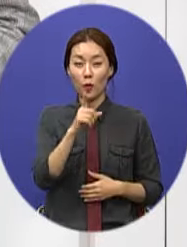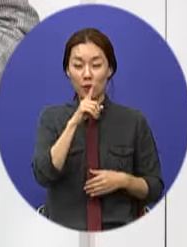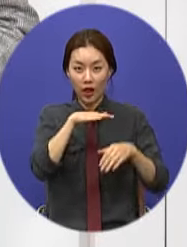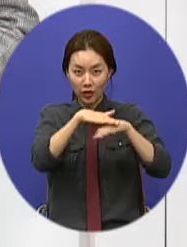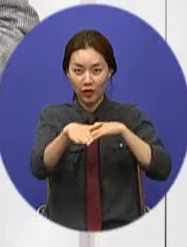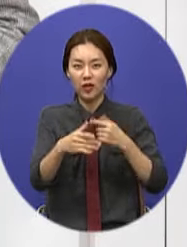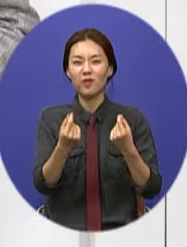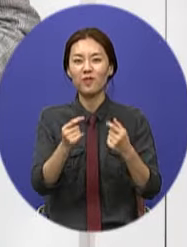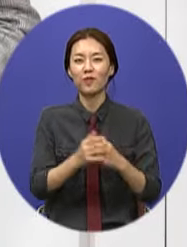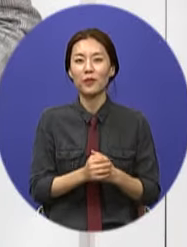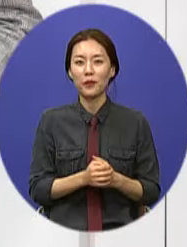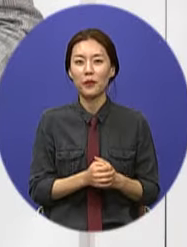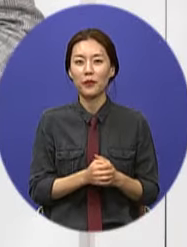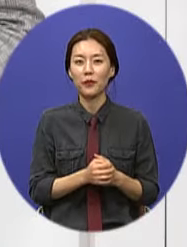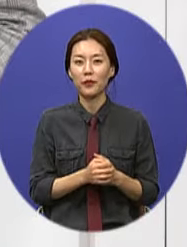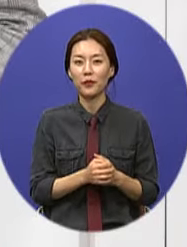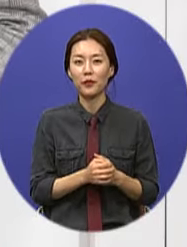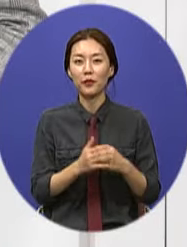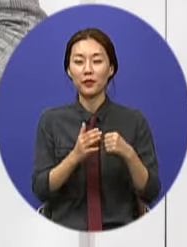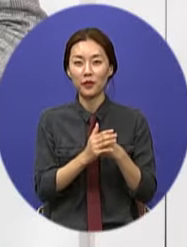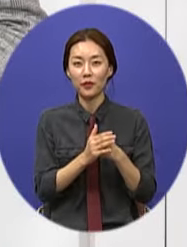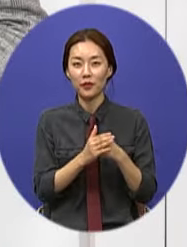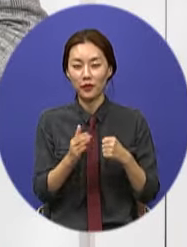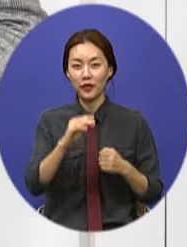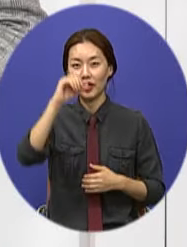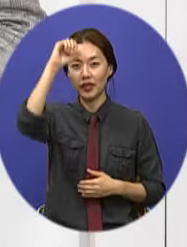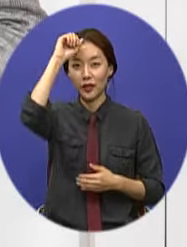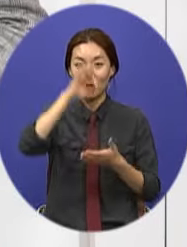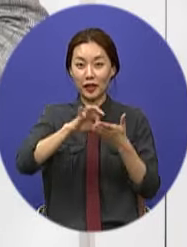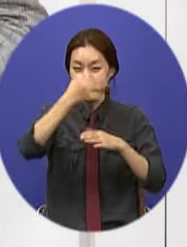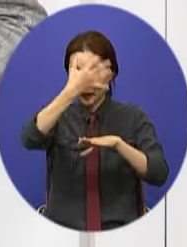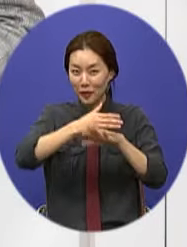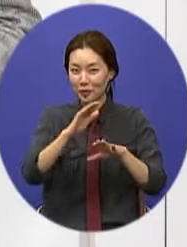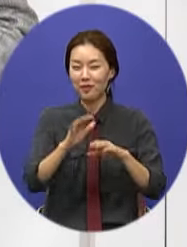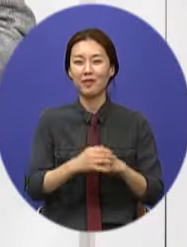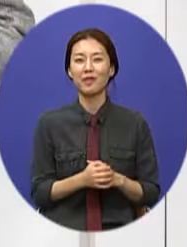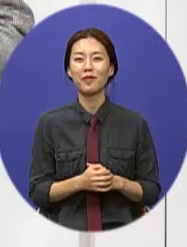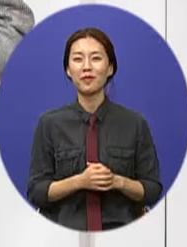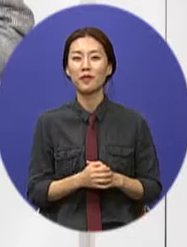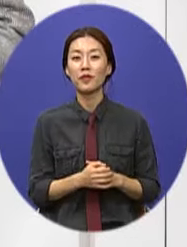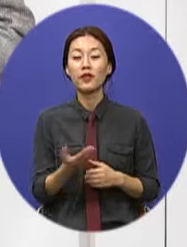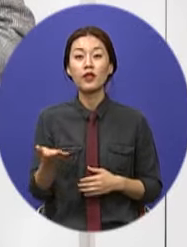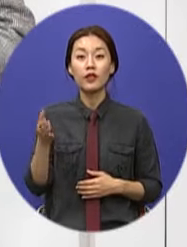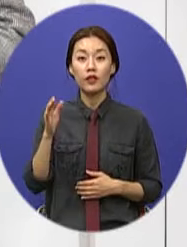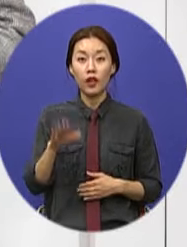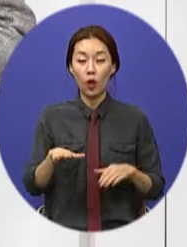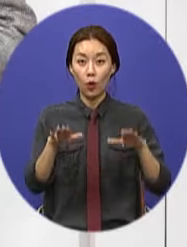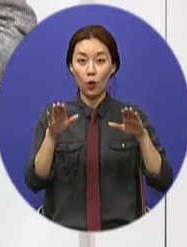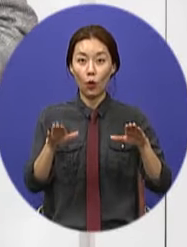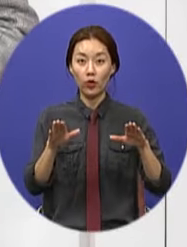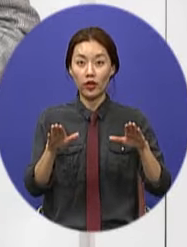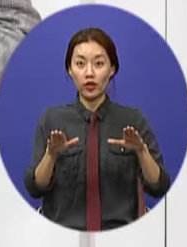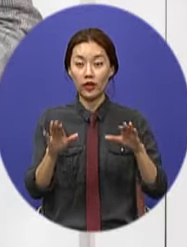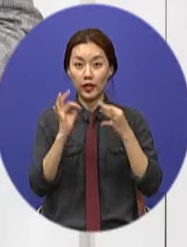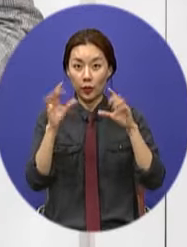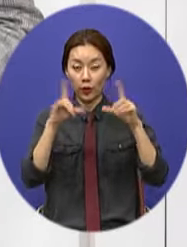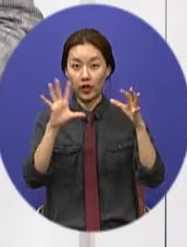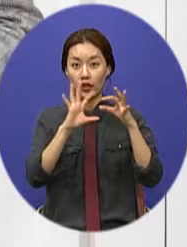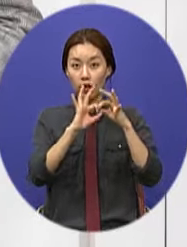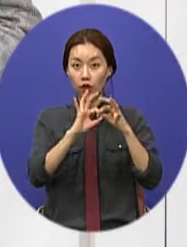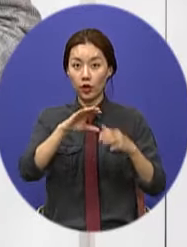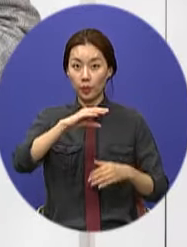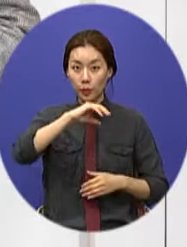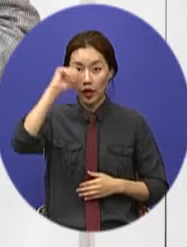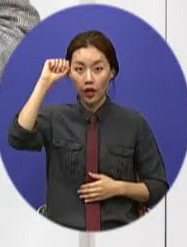그거예요. 네네네. 그래서 사투리를 좀 썼네 죄송해요. 아 아닙니다. 근데 오늘 이렇게 딱 연결이 되신